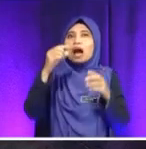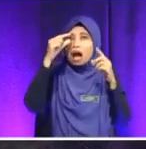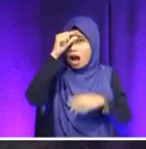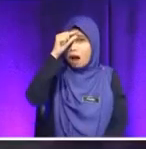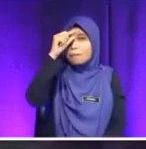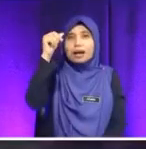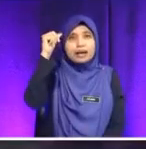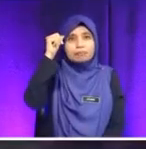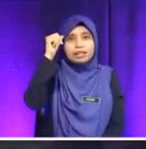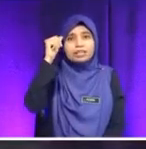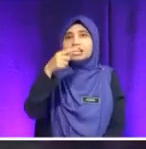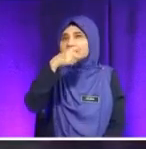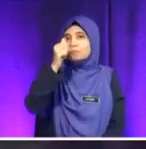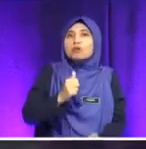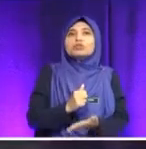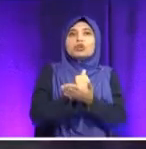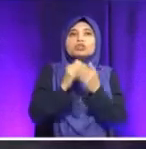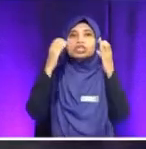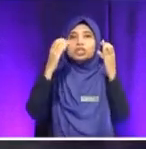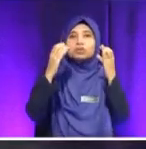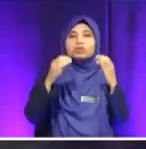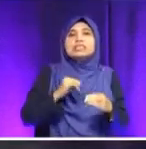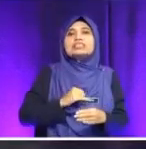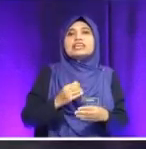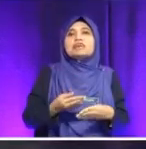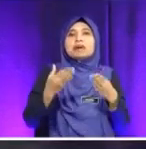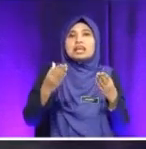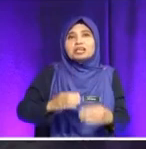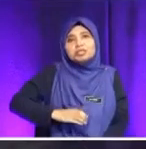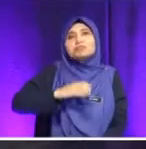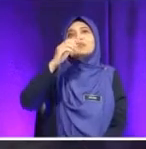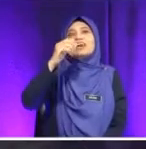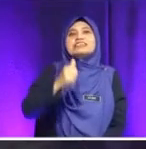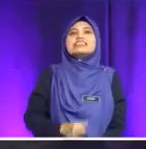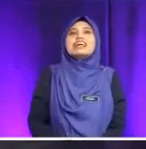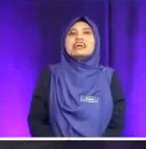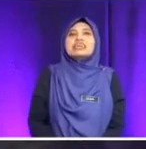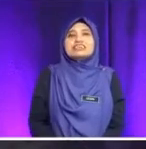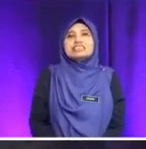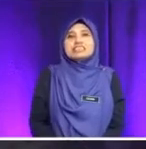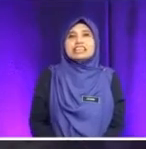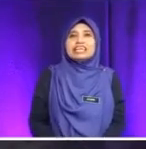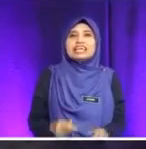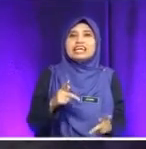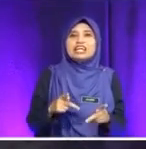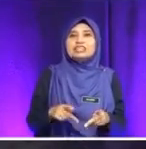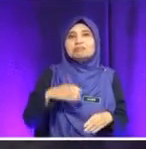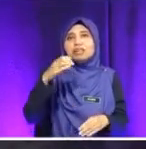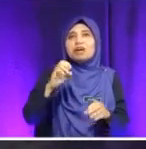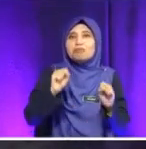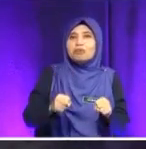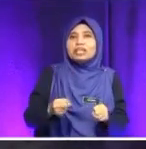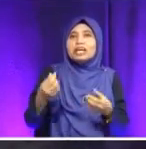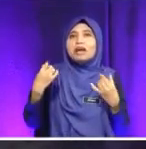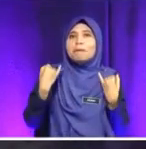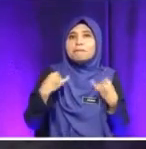ada. Disebabkan tolong saya tadi. Ya. Yeah. Okey, saya bagilah. Cemerlang. Cemerlang, eh? Okay. Kalau cemerlang, kena belajar saya makan. Boleh. Lipatan